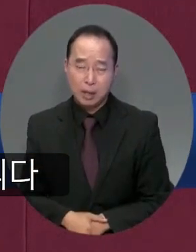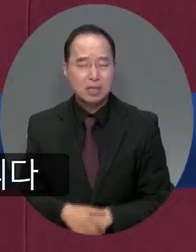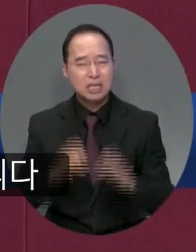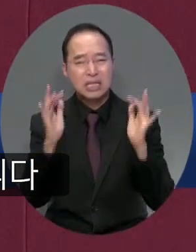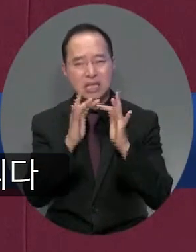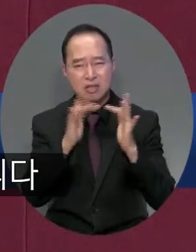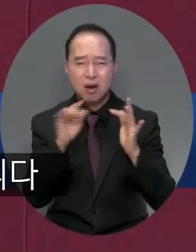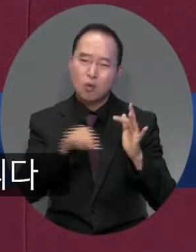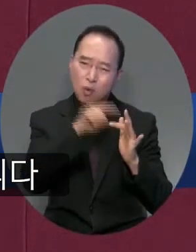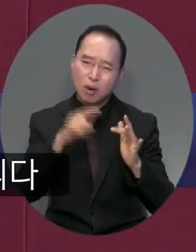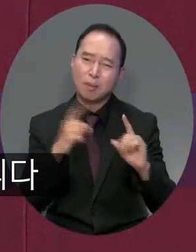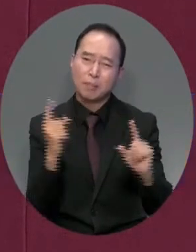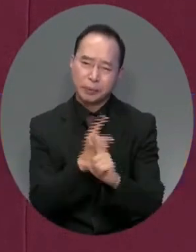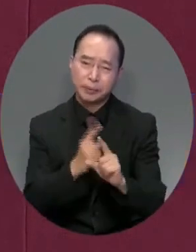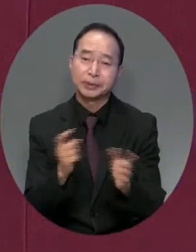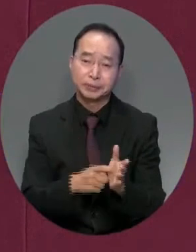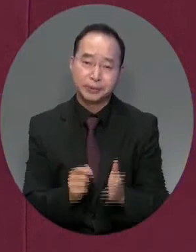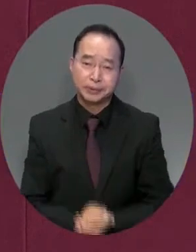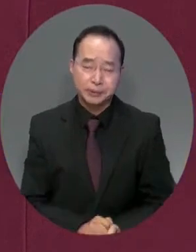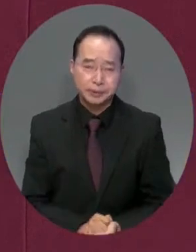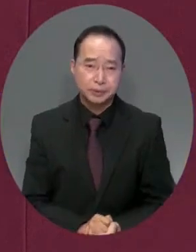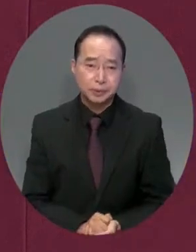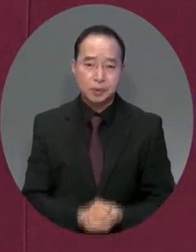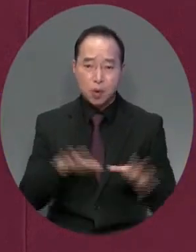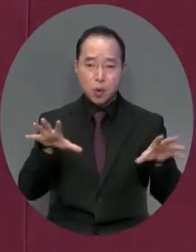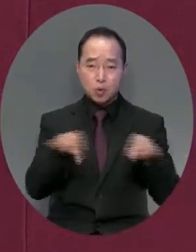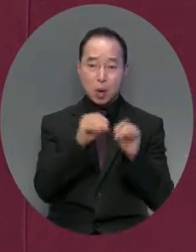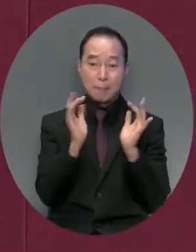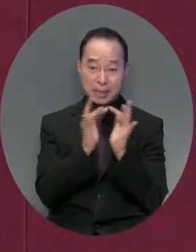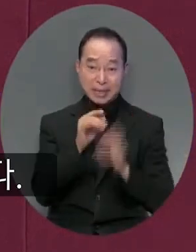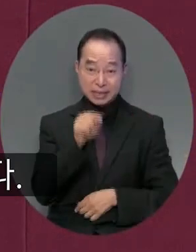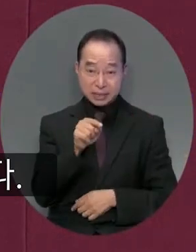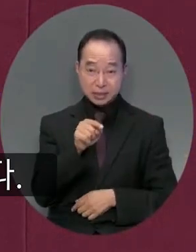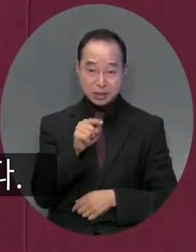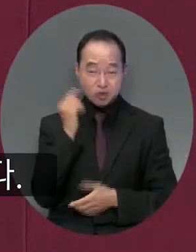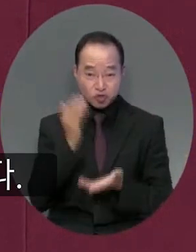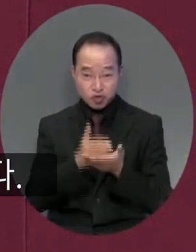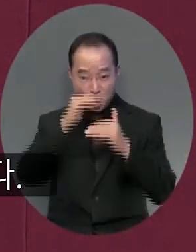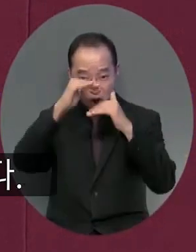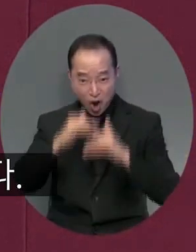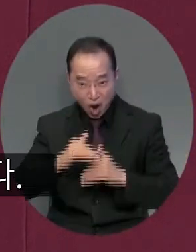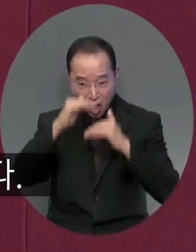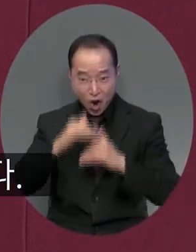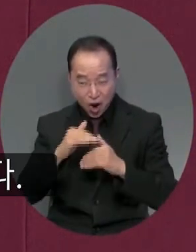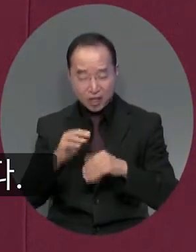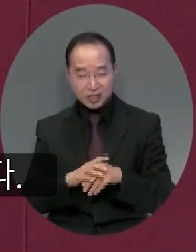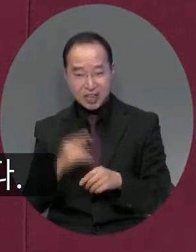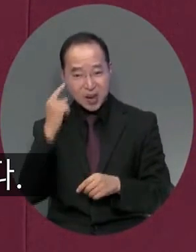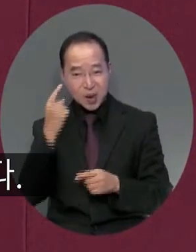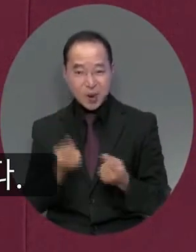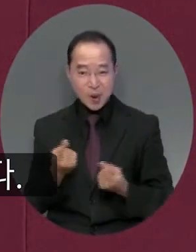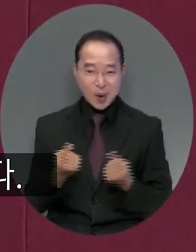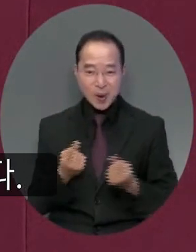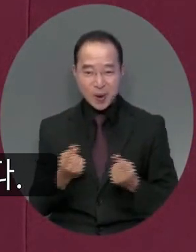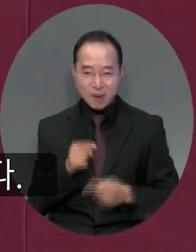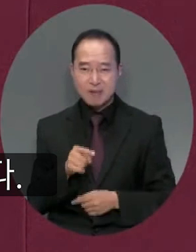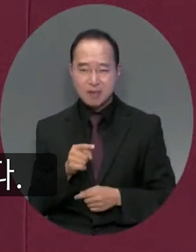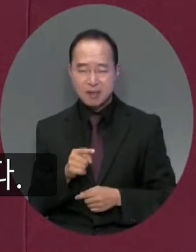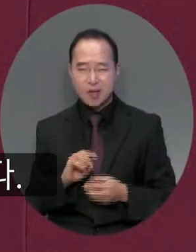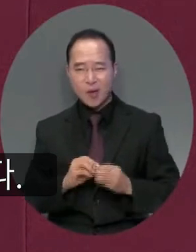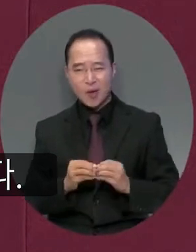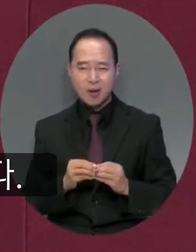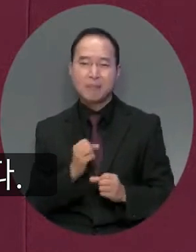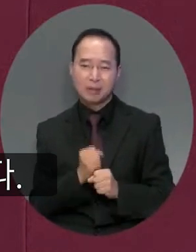문제도 시급합니다. 포털이 뉴스 알고리즘을 내세워 여론 지형과 시장을 자의적으로 왜곡하고 있다는